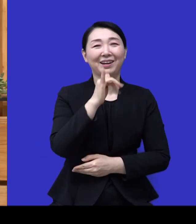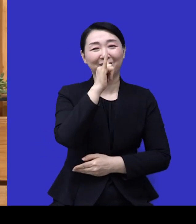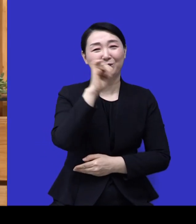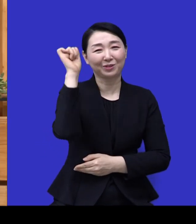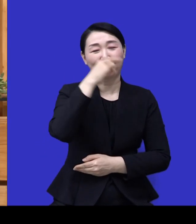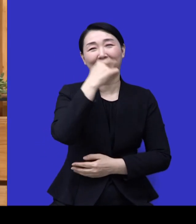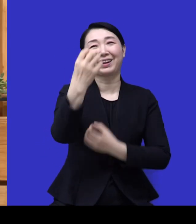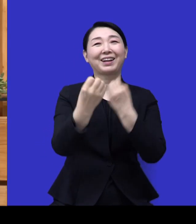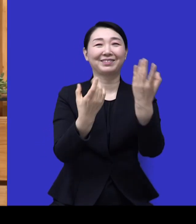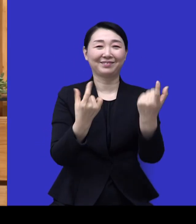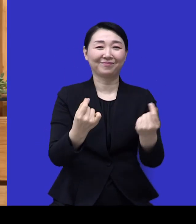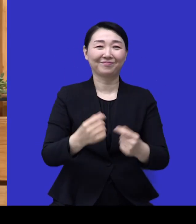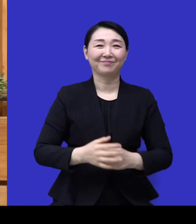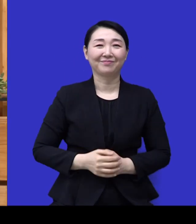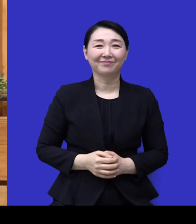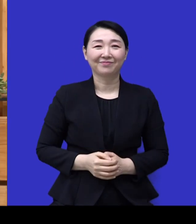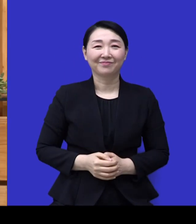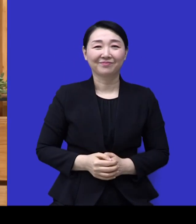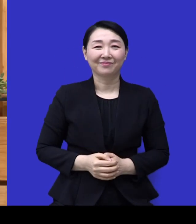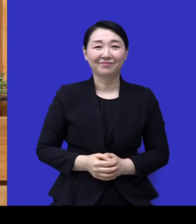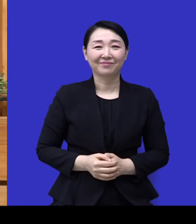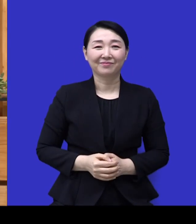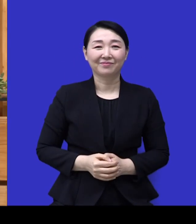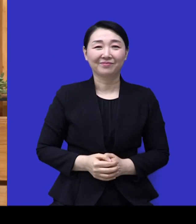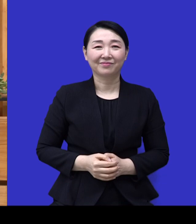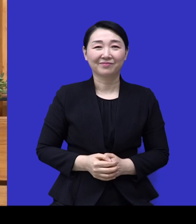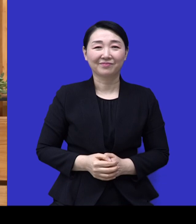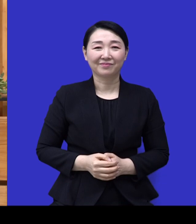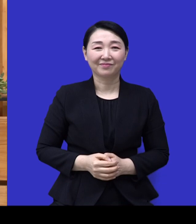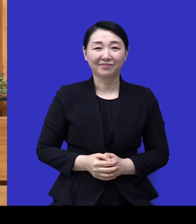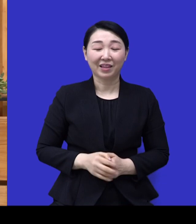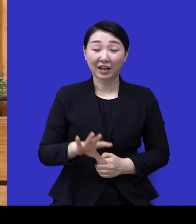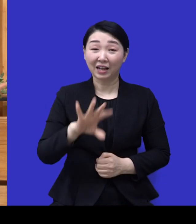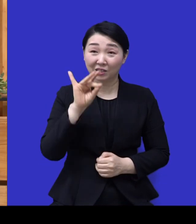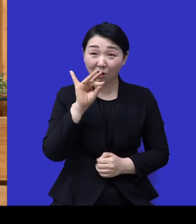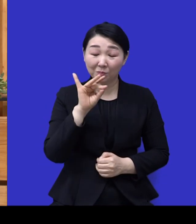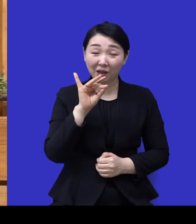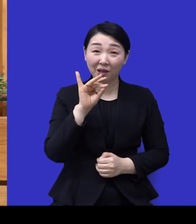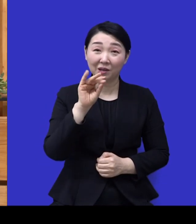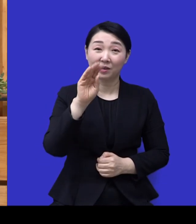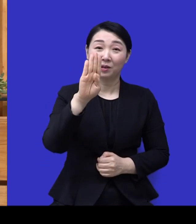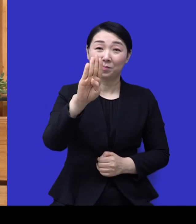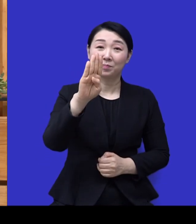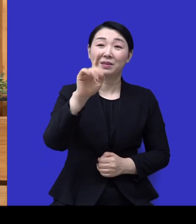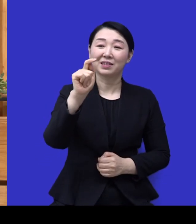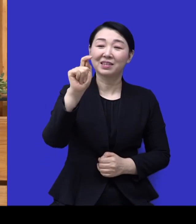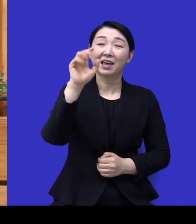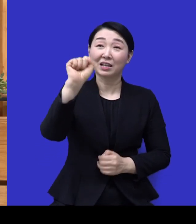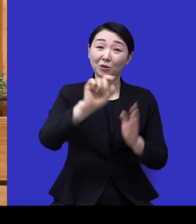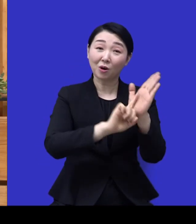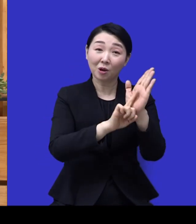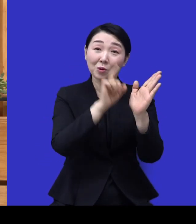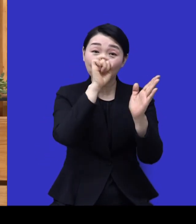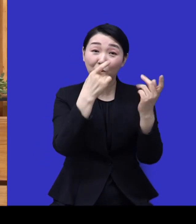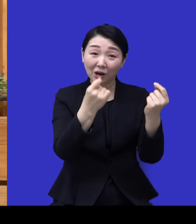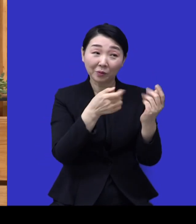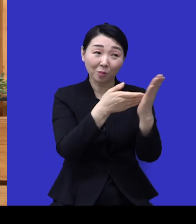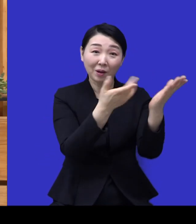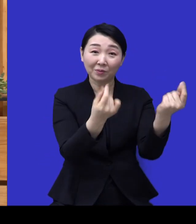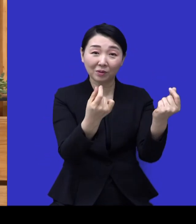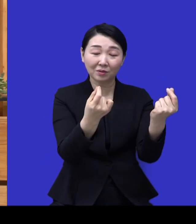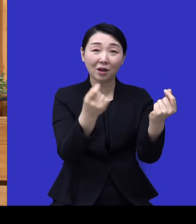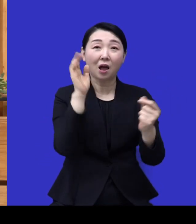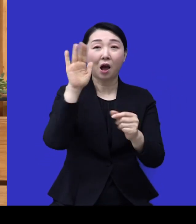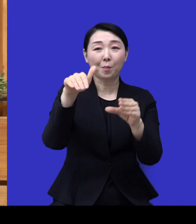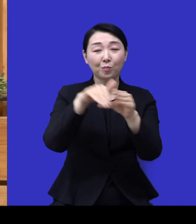하신 것이 아닌가 싶어요. 사실 우리 아까 제가 서두에 BTS가 좀 광고하면 참 좋겠어요라고 얘기했듯이 네. 전 앞으로 우리